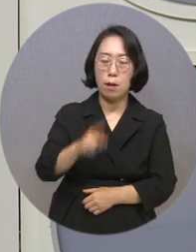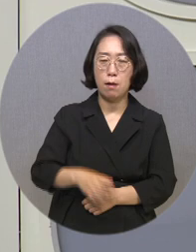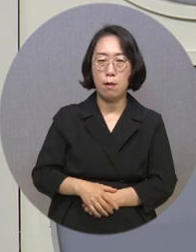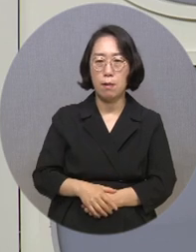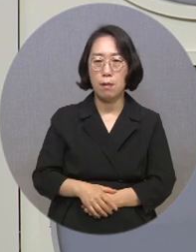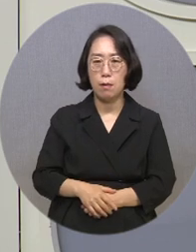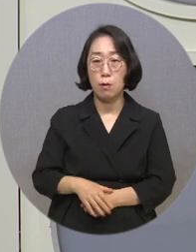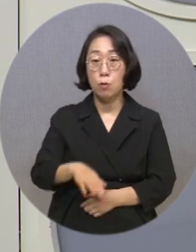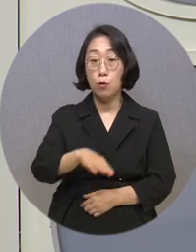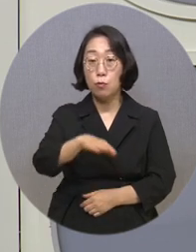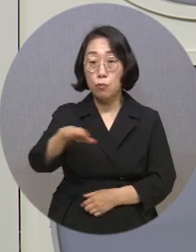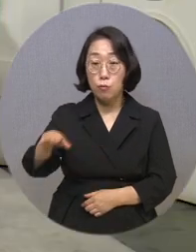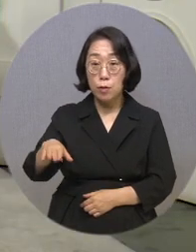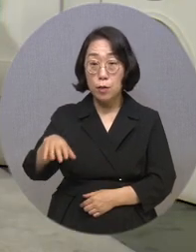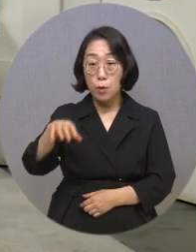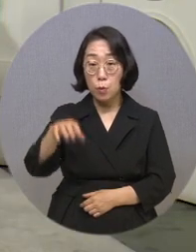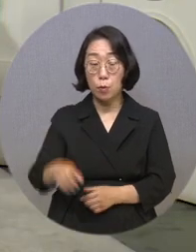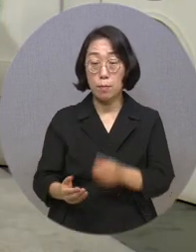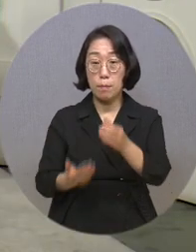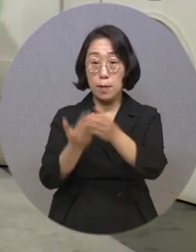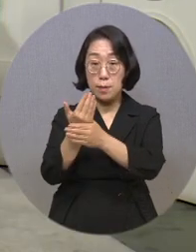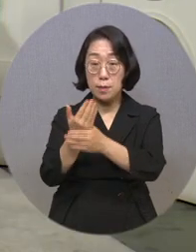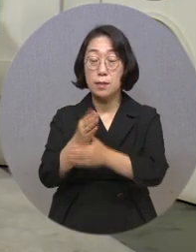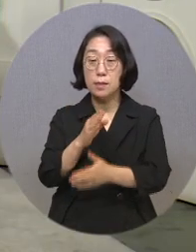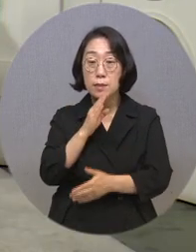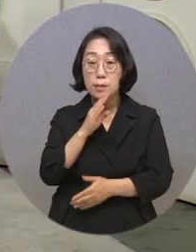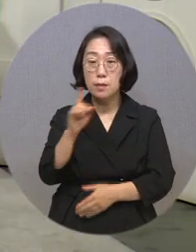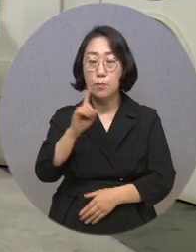저희 요양원에서 있었던 일인데 어떤 일이 있었냐면은